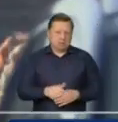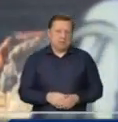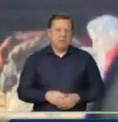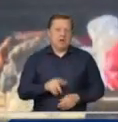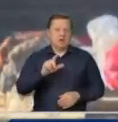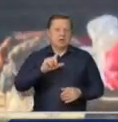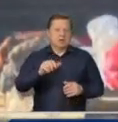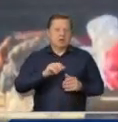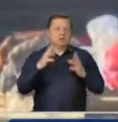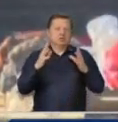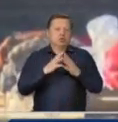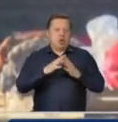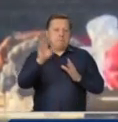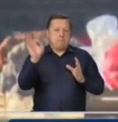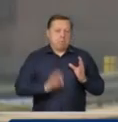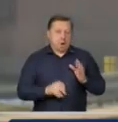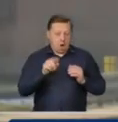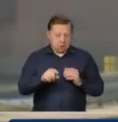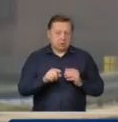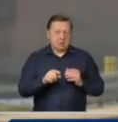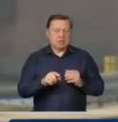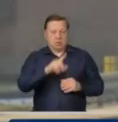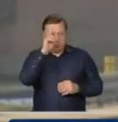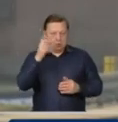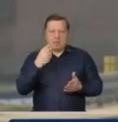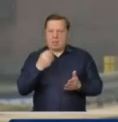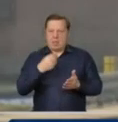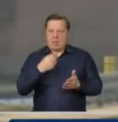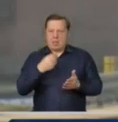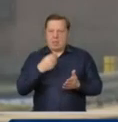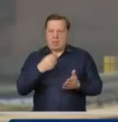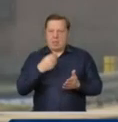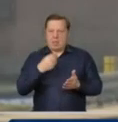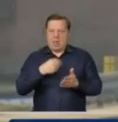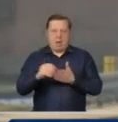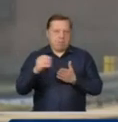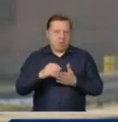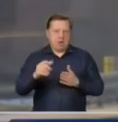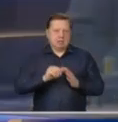co 10. mieszkaniec gminy. Rekordzista popłynął na 10 tysięcy złotych.